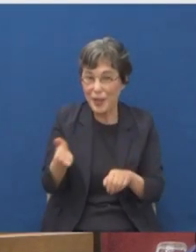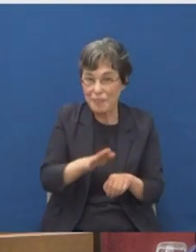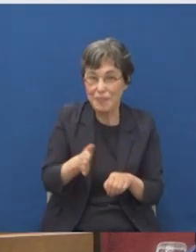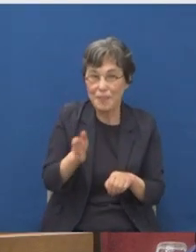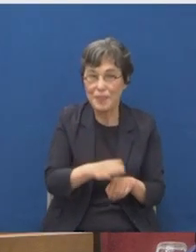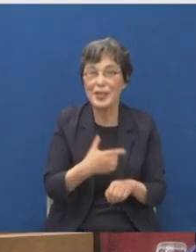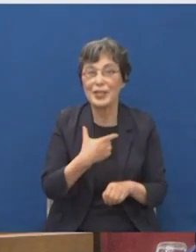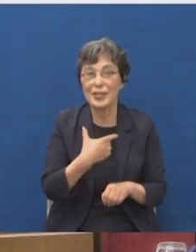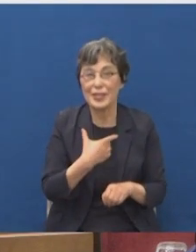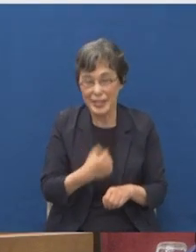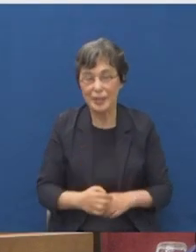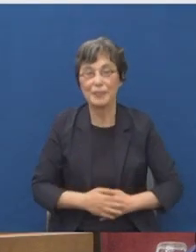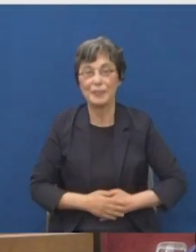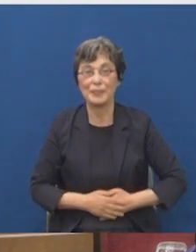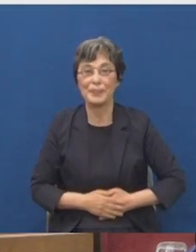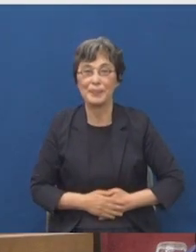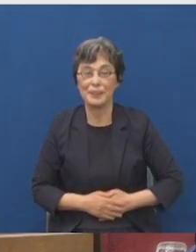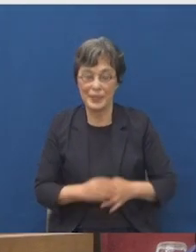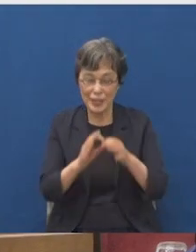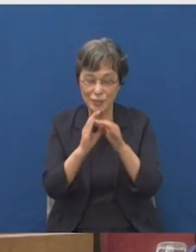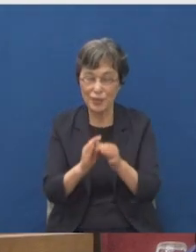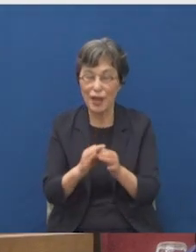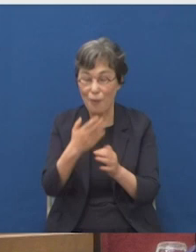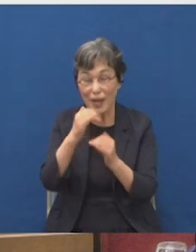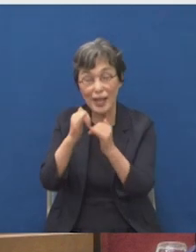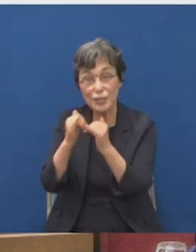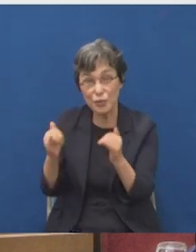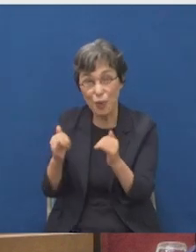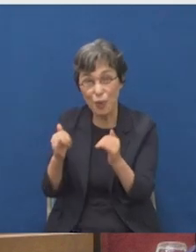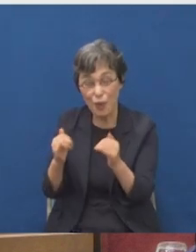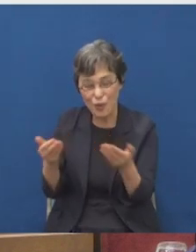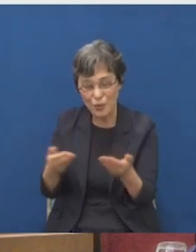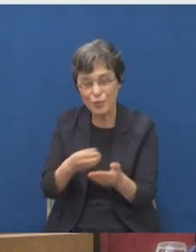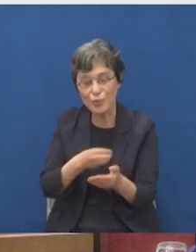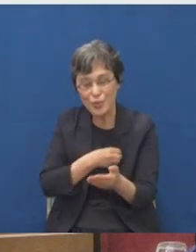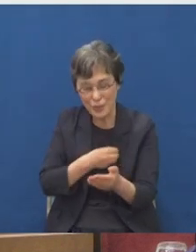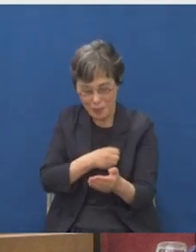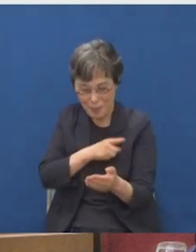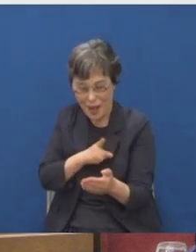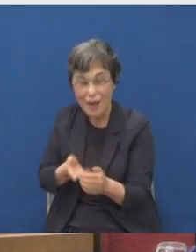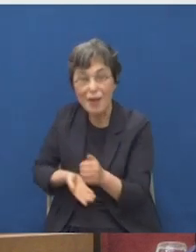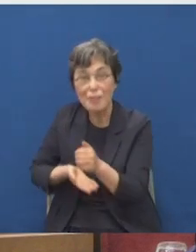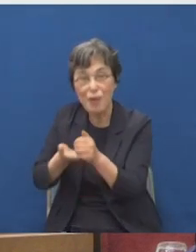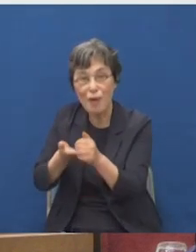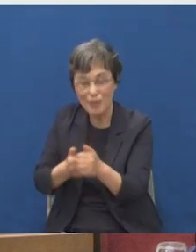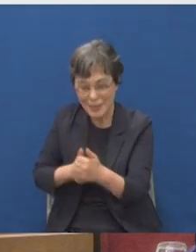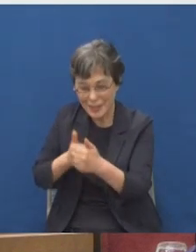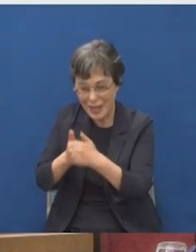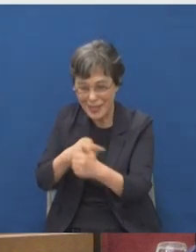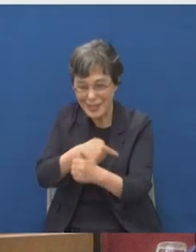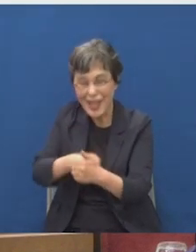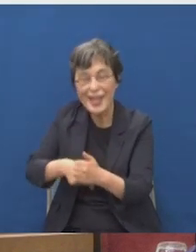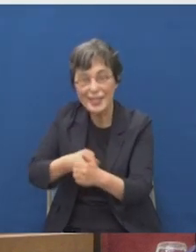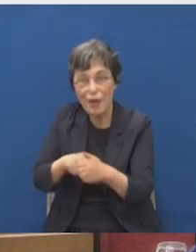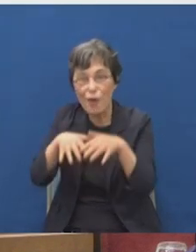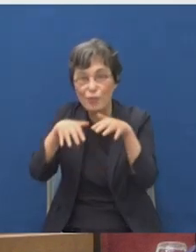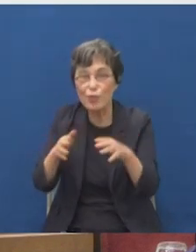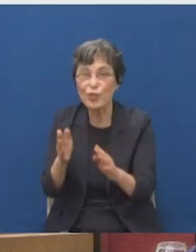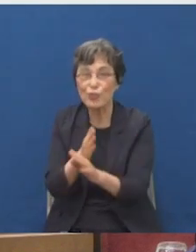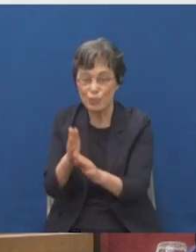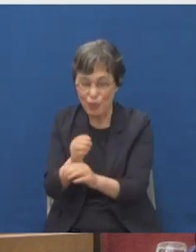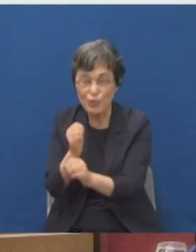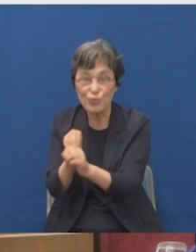なりません。そこで、若手をはじめとする職員の意欲向上と、チャレンジ精神あふれる組織風土を醸